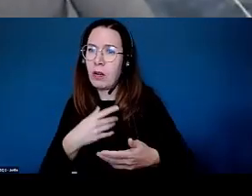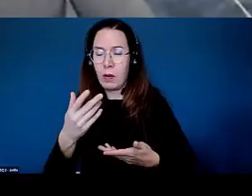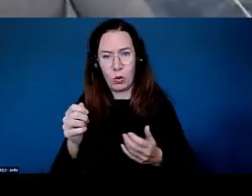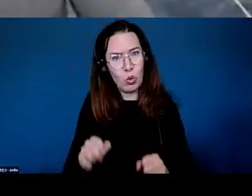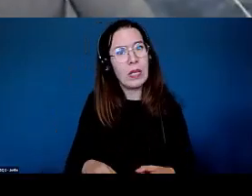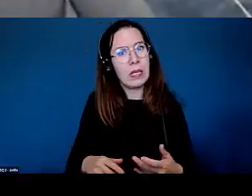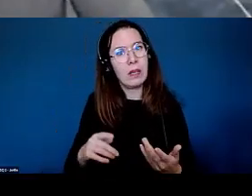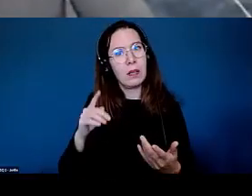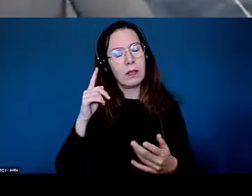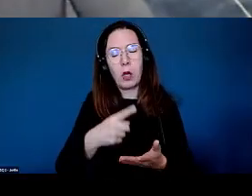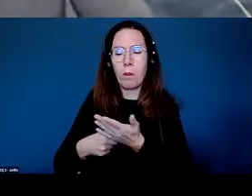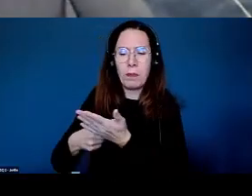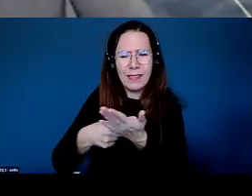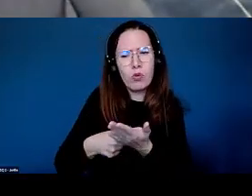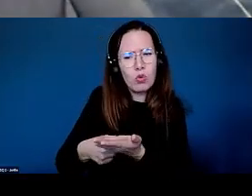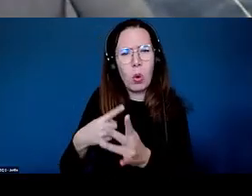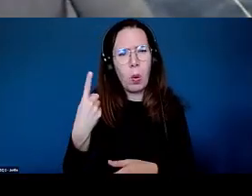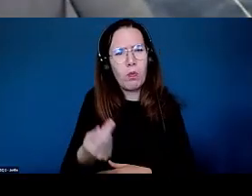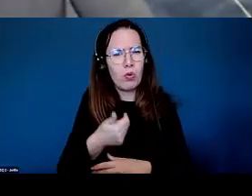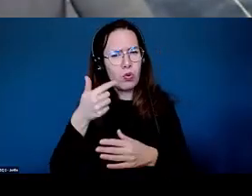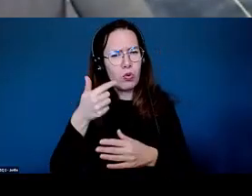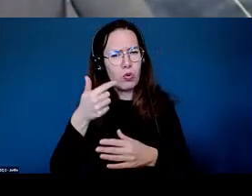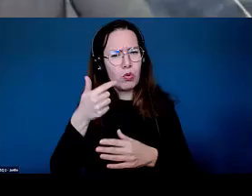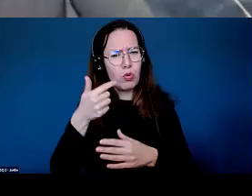plutôt comme si. Et cela vient façonner les discussions.